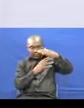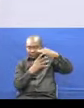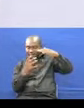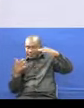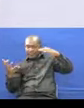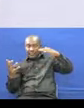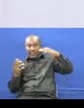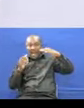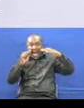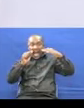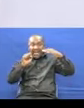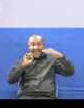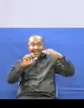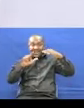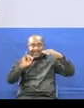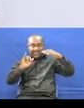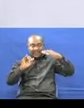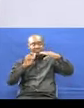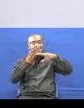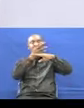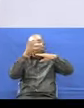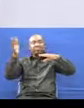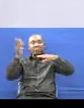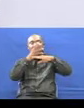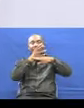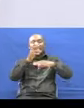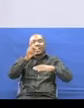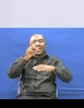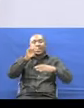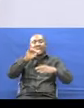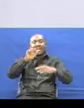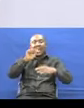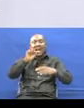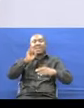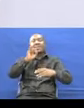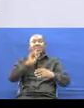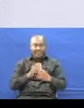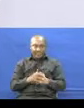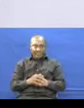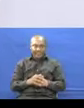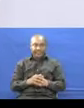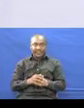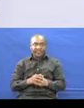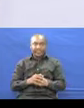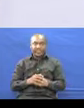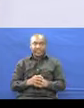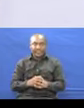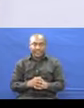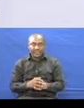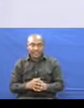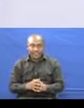4 4 4. Aha. Vizuri kabisa. Na namba za juu